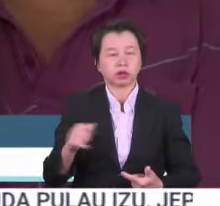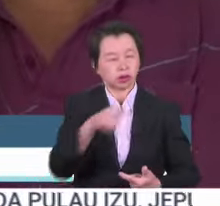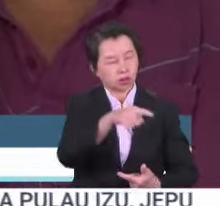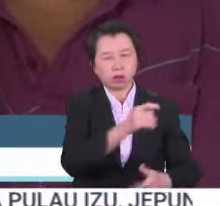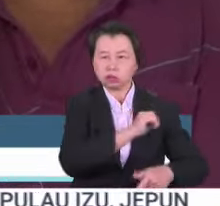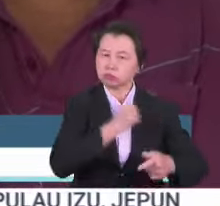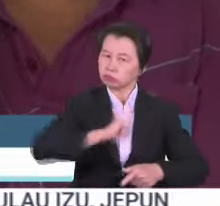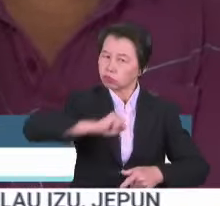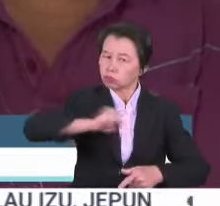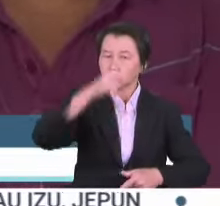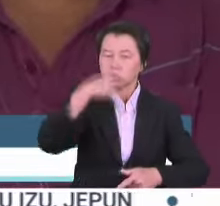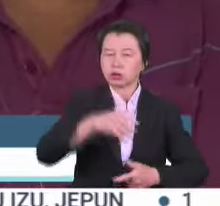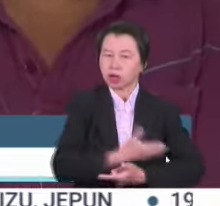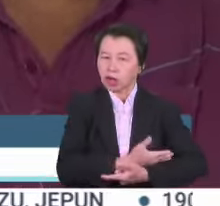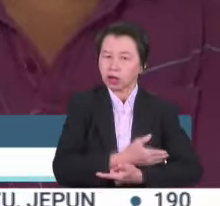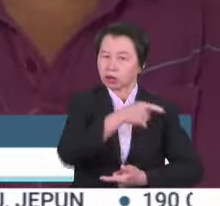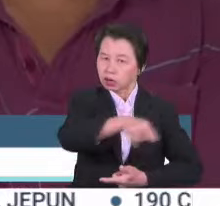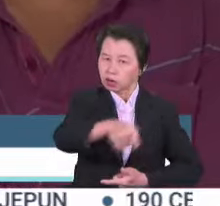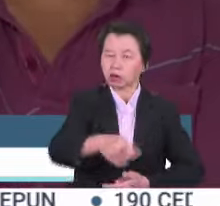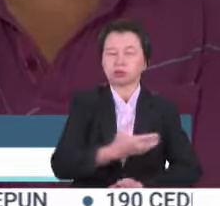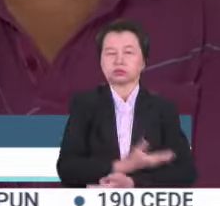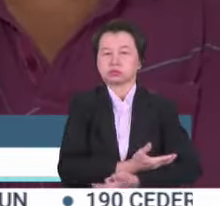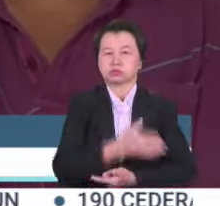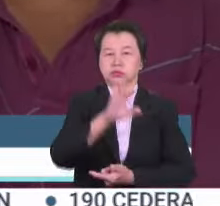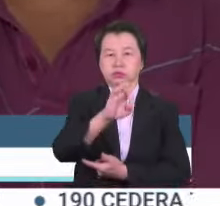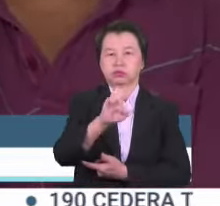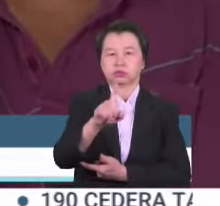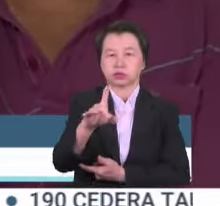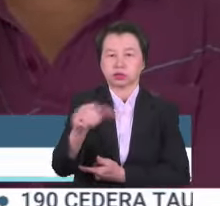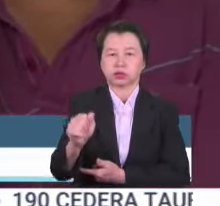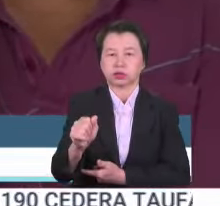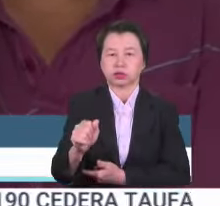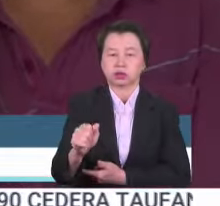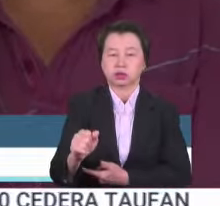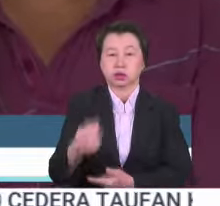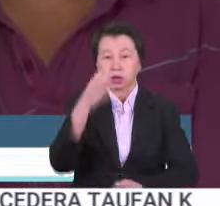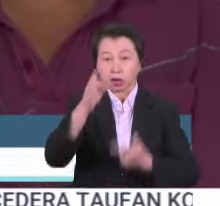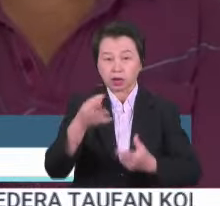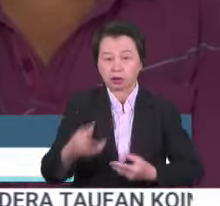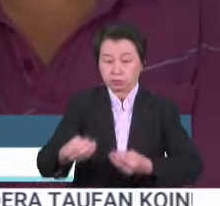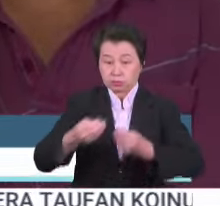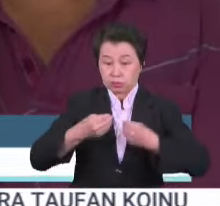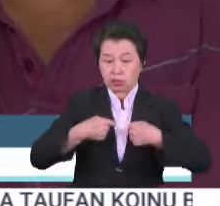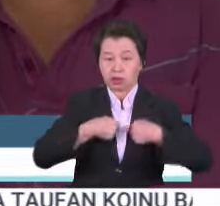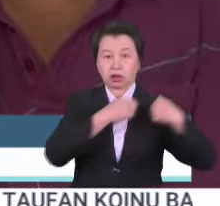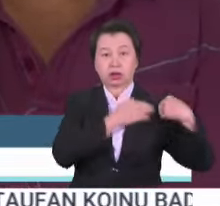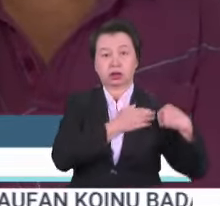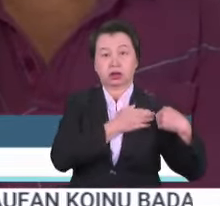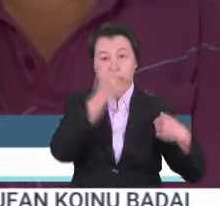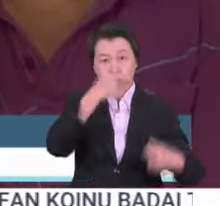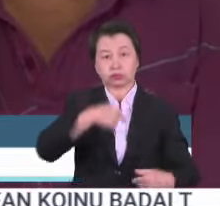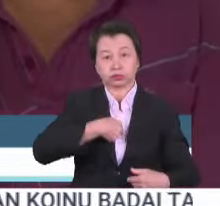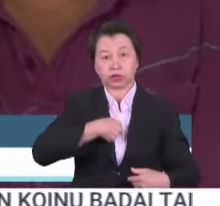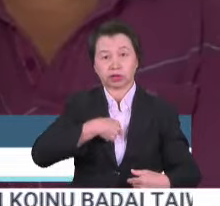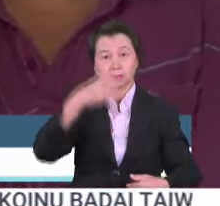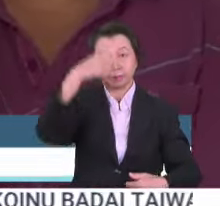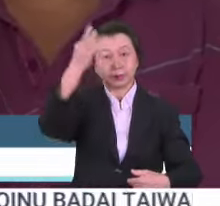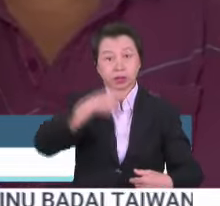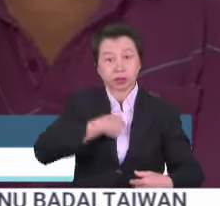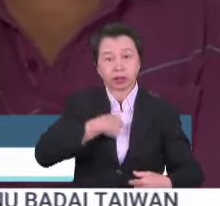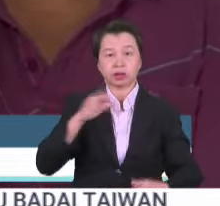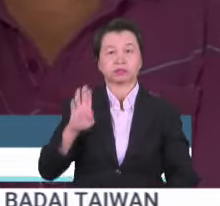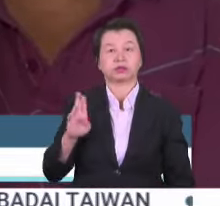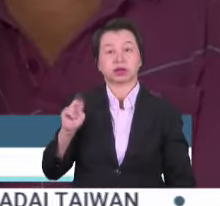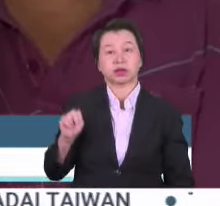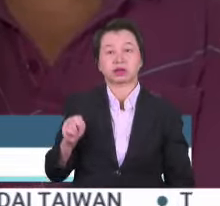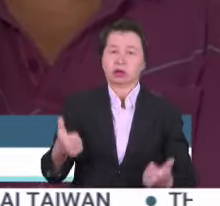kita menjuangkan hak-hak untuk anak-anak peroka dan juga cucu-cucu peroka. So kalau diberikan tanggungjawab dan juga mandat kepada saya pula, kepada Barisan